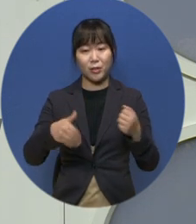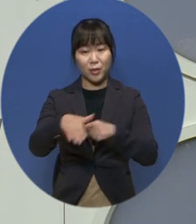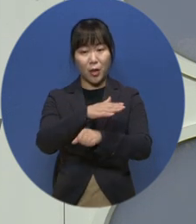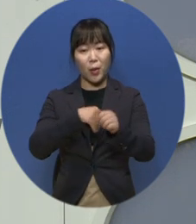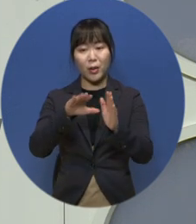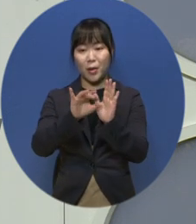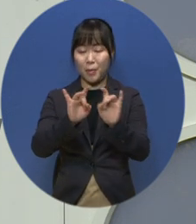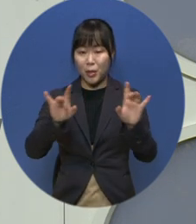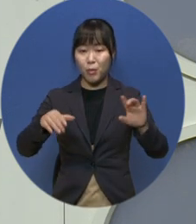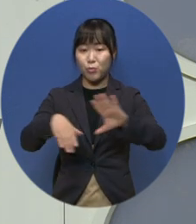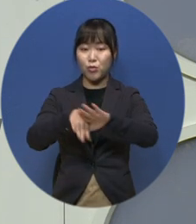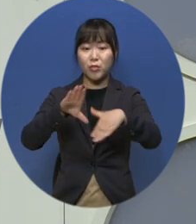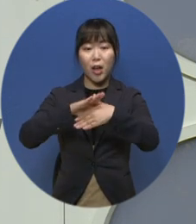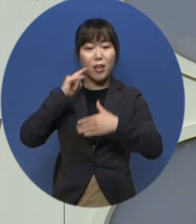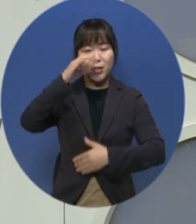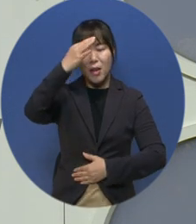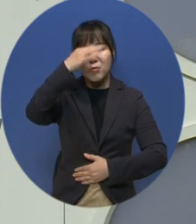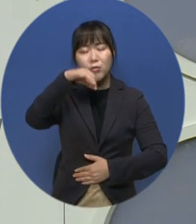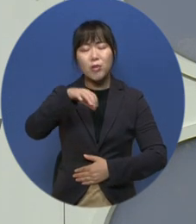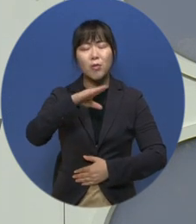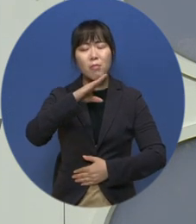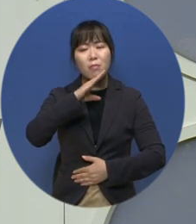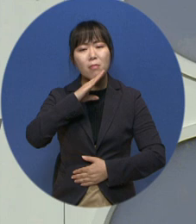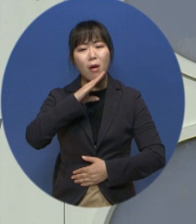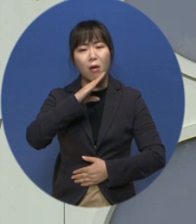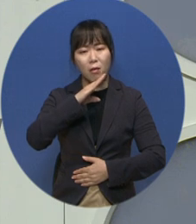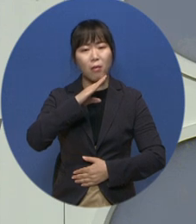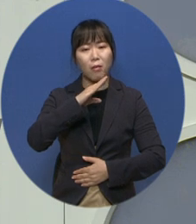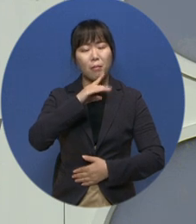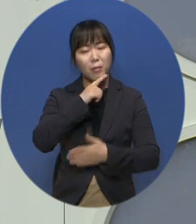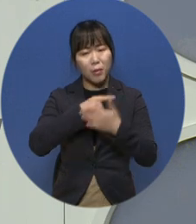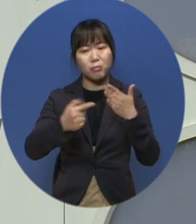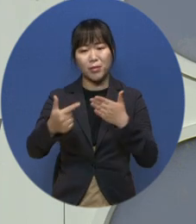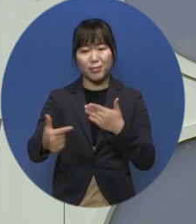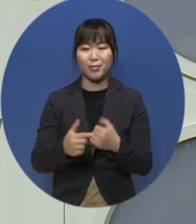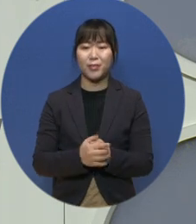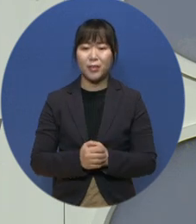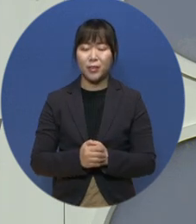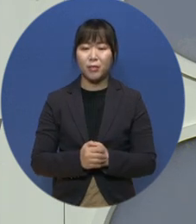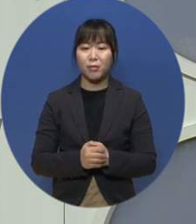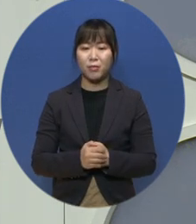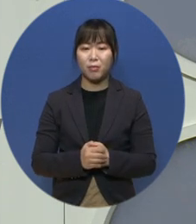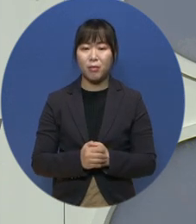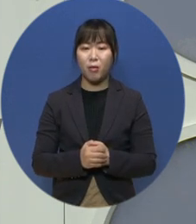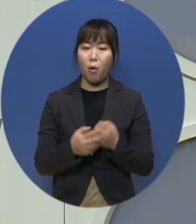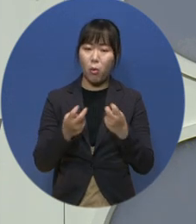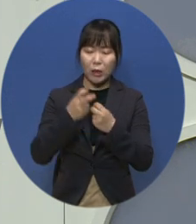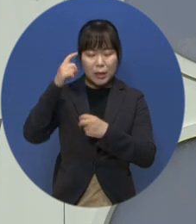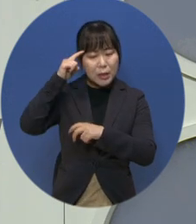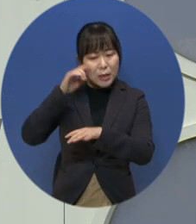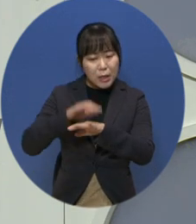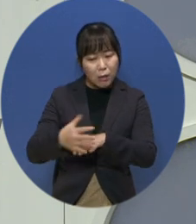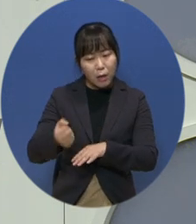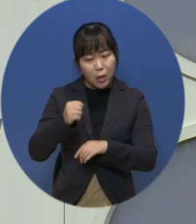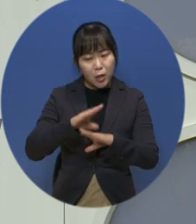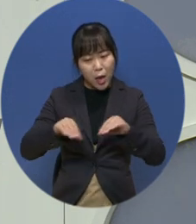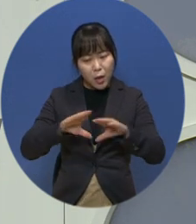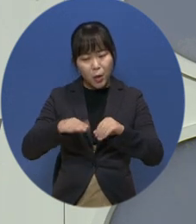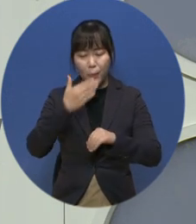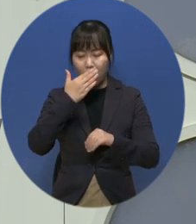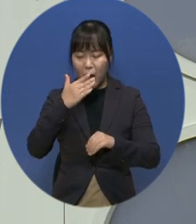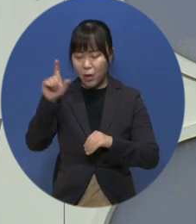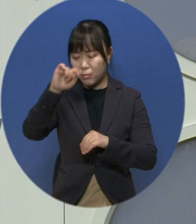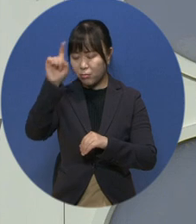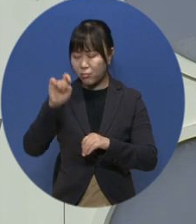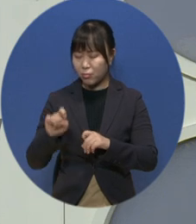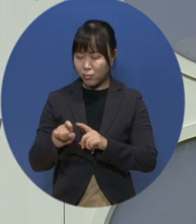때마다 문화예술계에는 상당히 큰 타격이 있거든요. 그걸 과연 어떻게 지혜롭게 풀어나갈 것인지